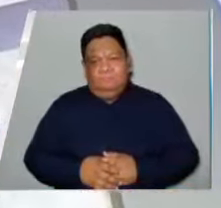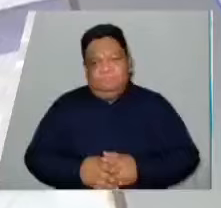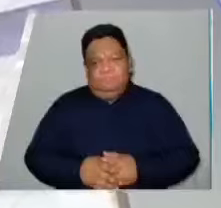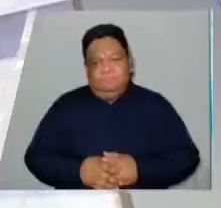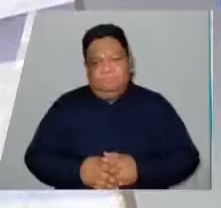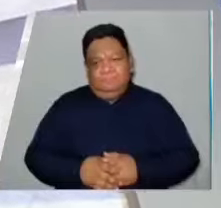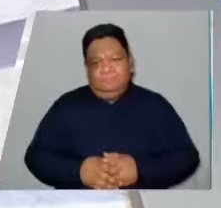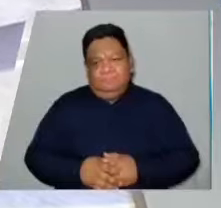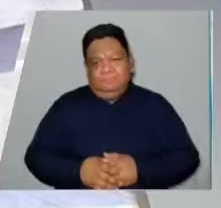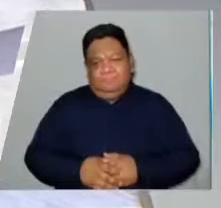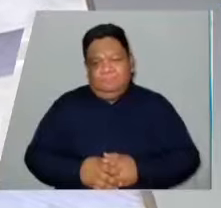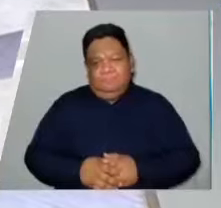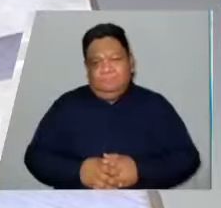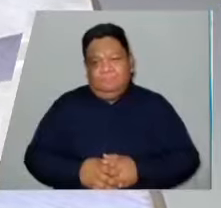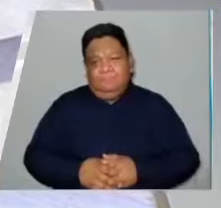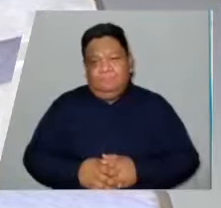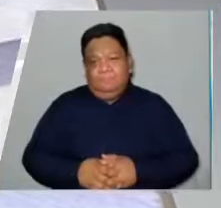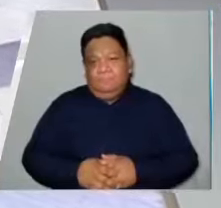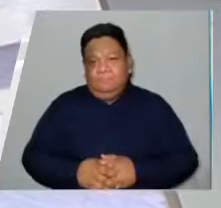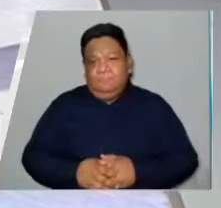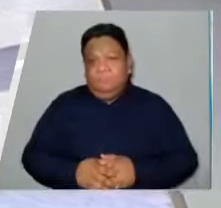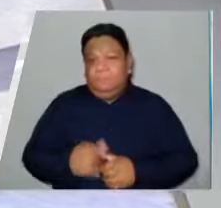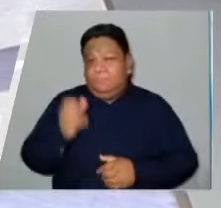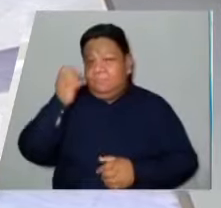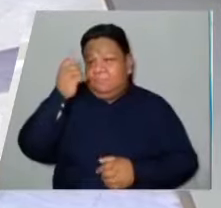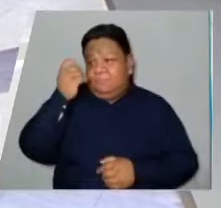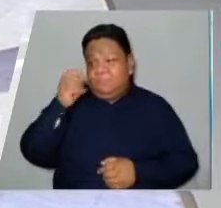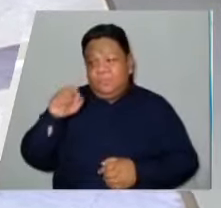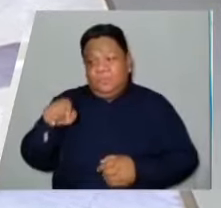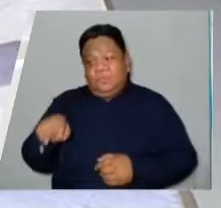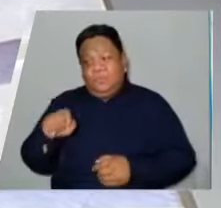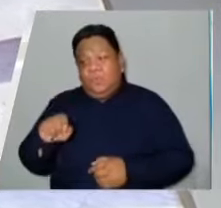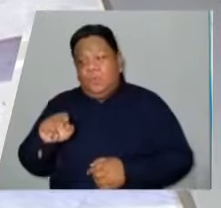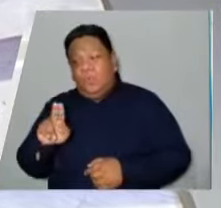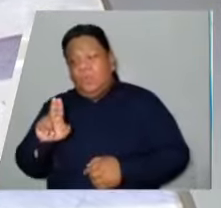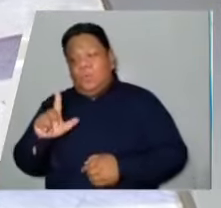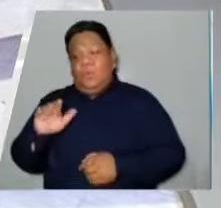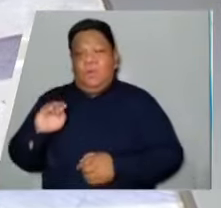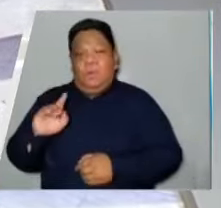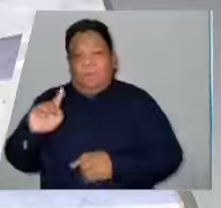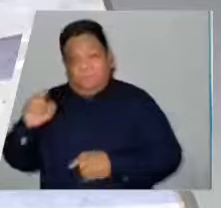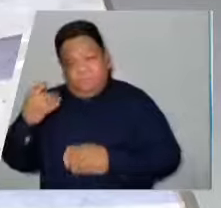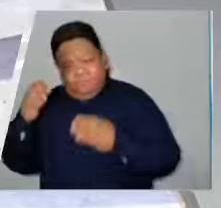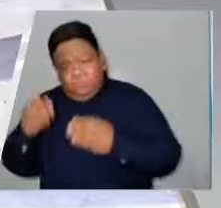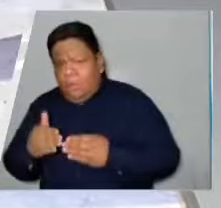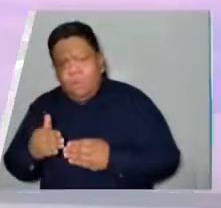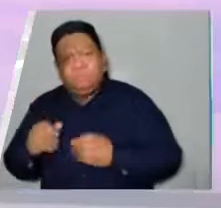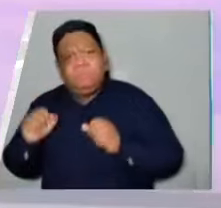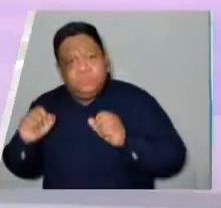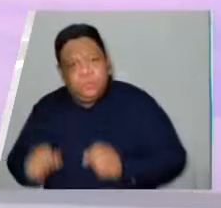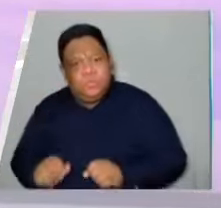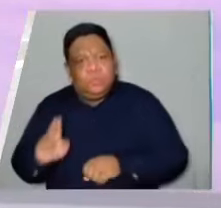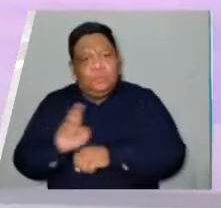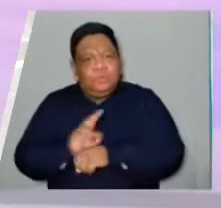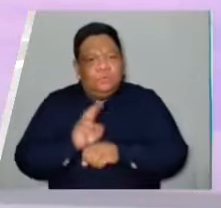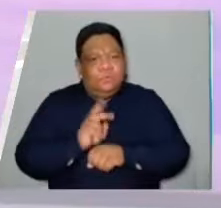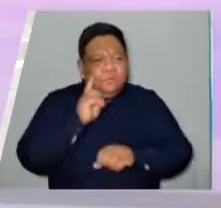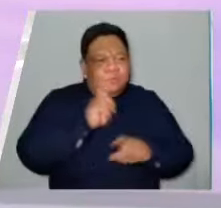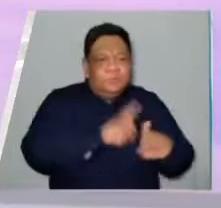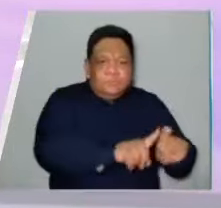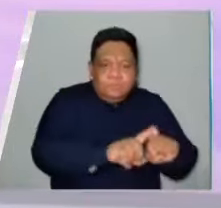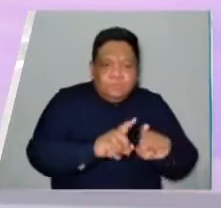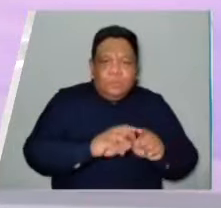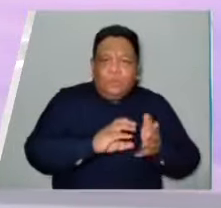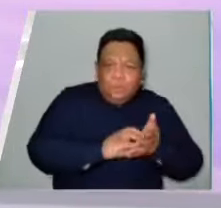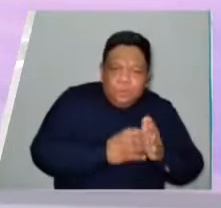hindi lang pangulam kund pwede R sangkap sa puto cookies at empanada walang iba po yan kund